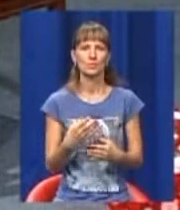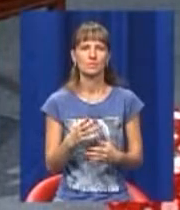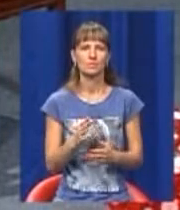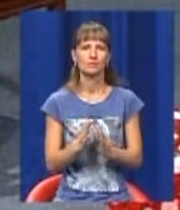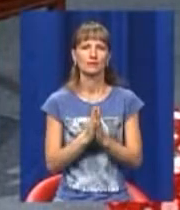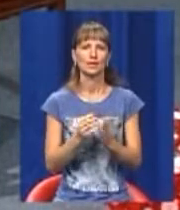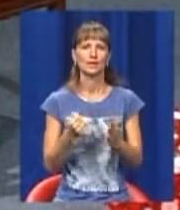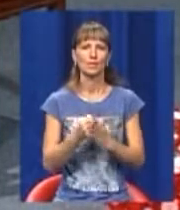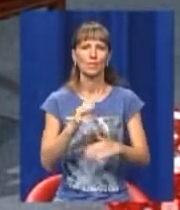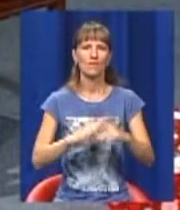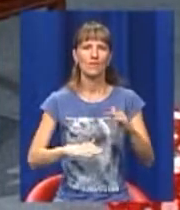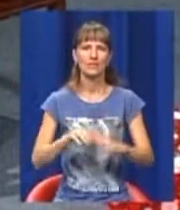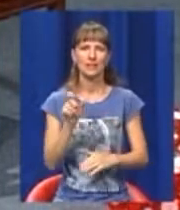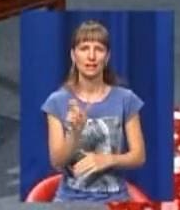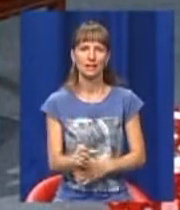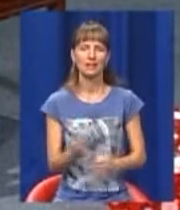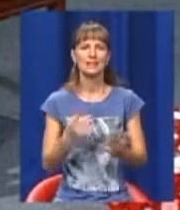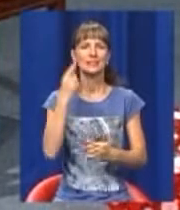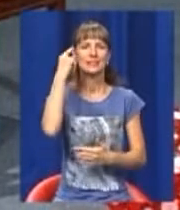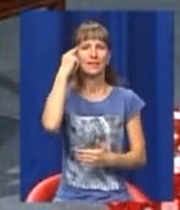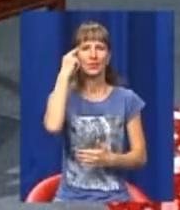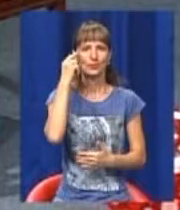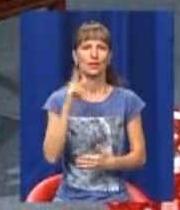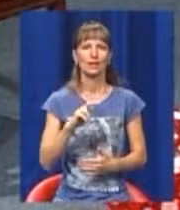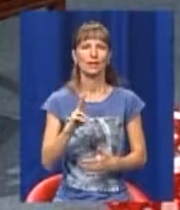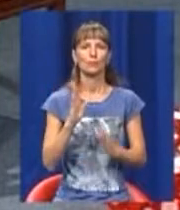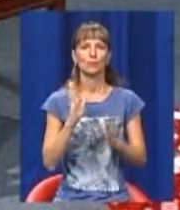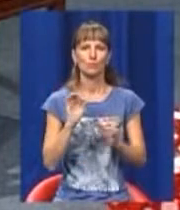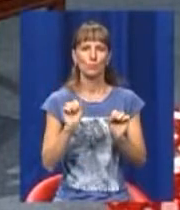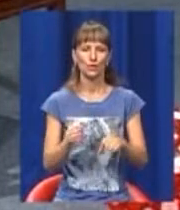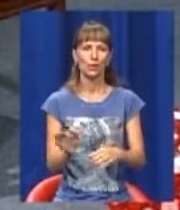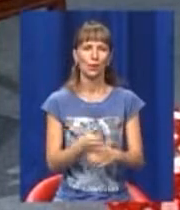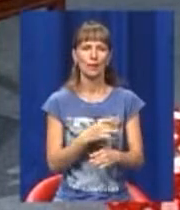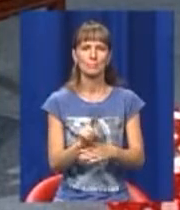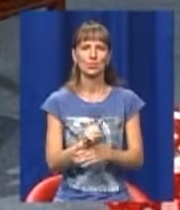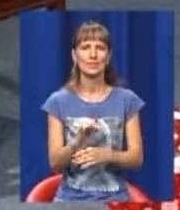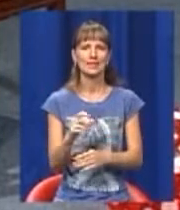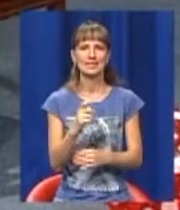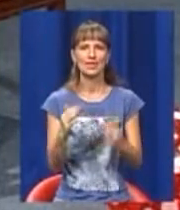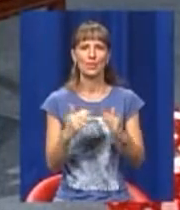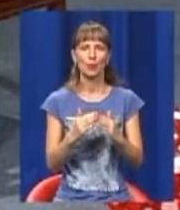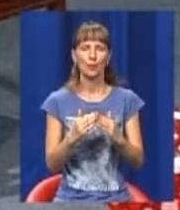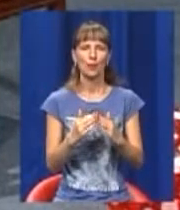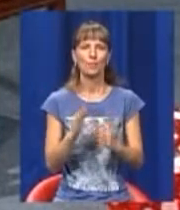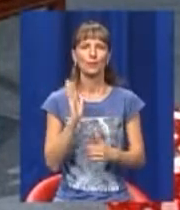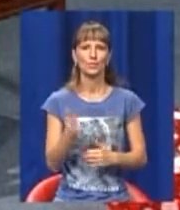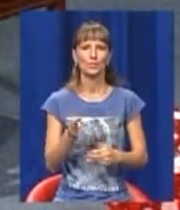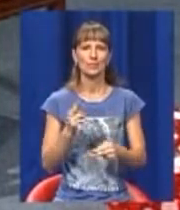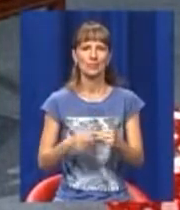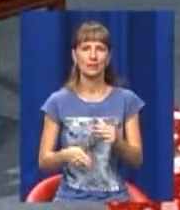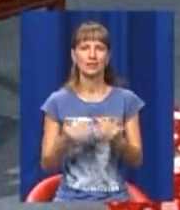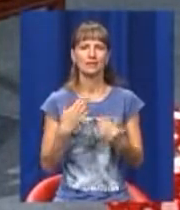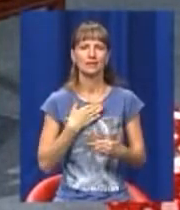звертатися до фахівців, які знаються, як можна вивести мишку з дому. Ну що, будемо завершувати